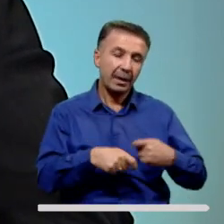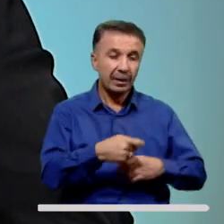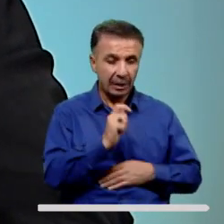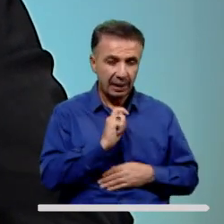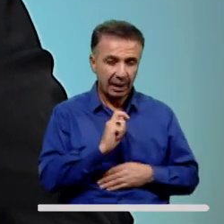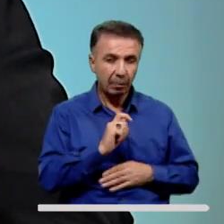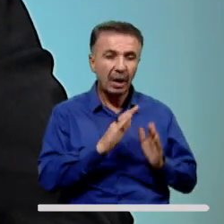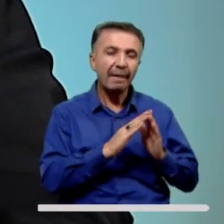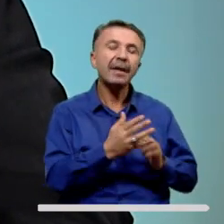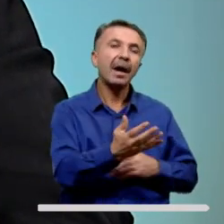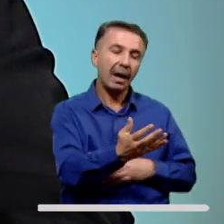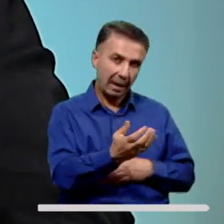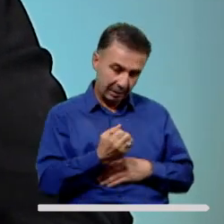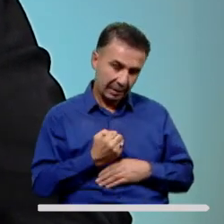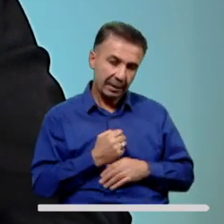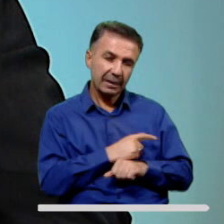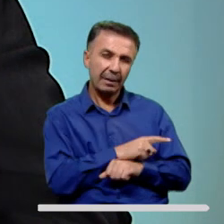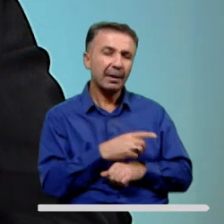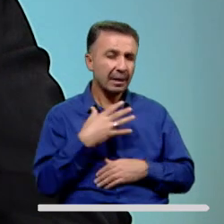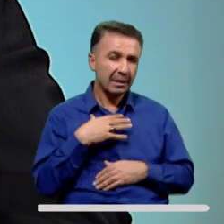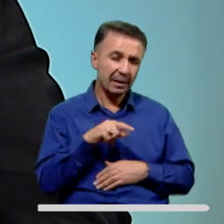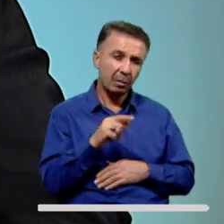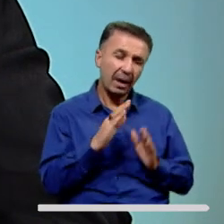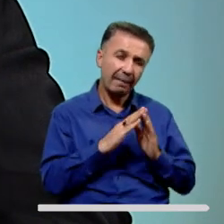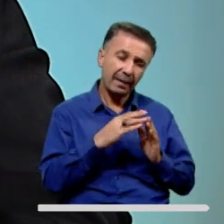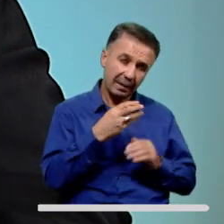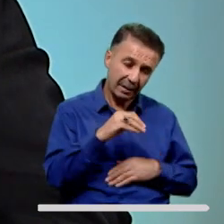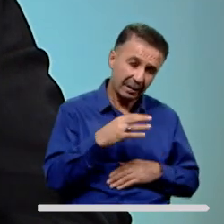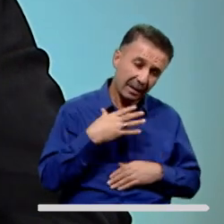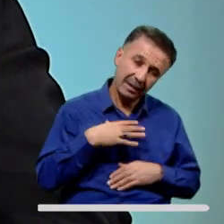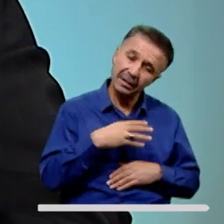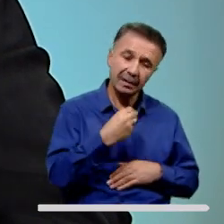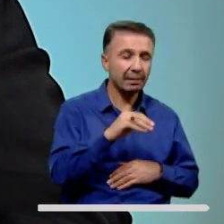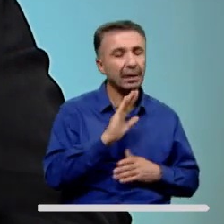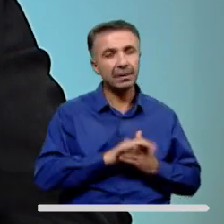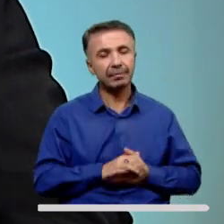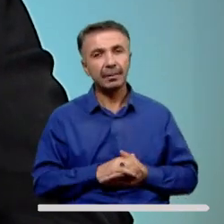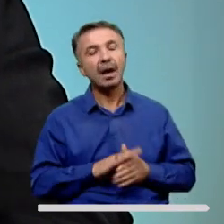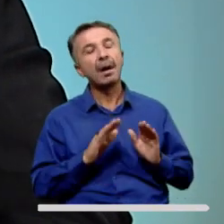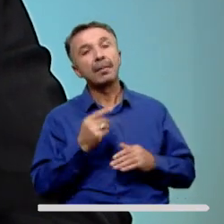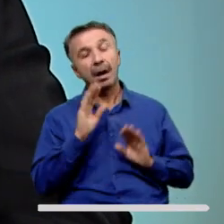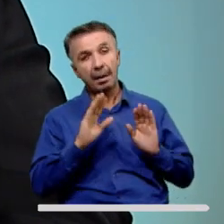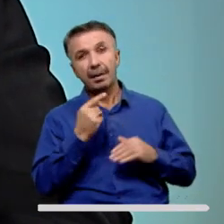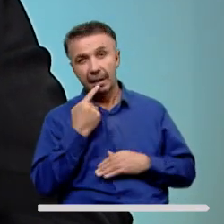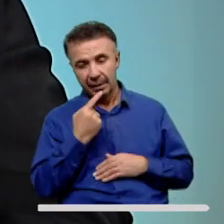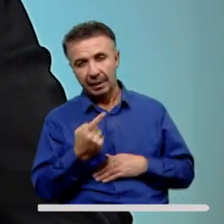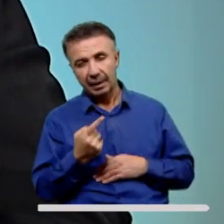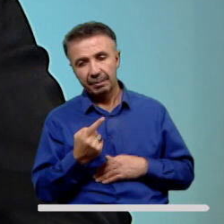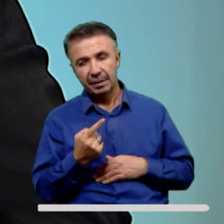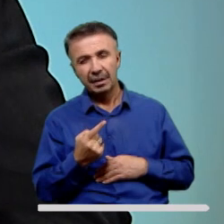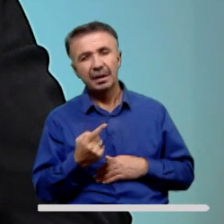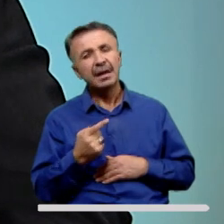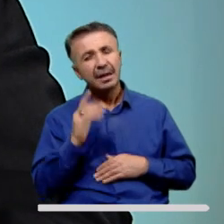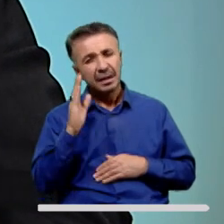evi alacaksa dilerse bu evi ona satar, dilerse satmaz. Ama diyelim ki gitti